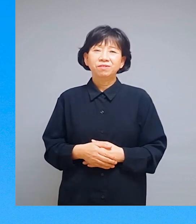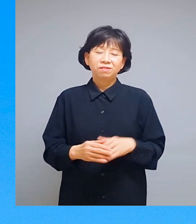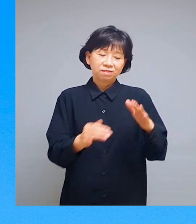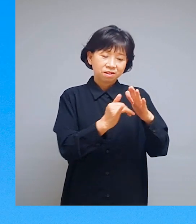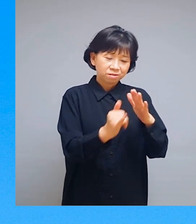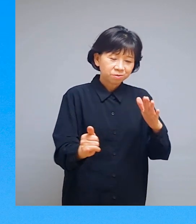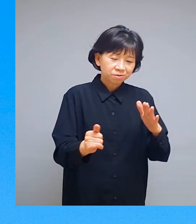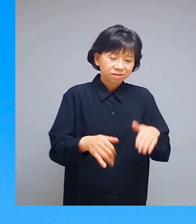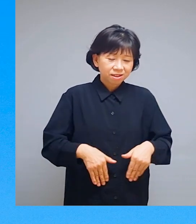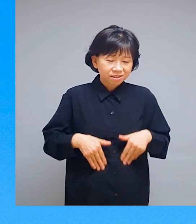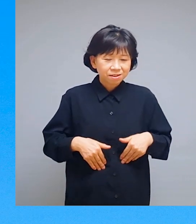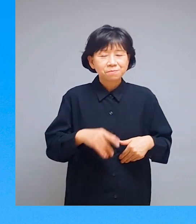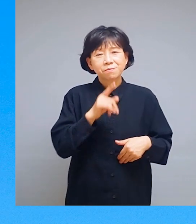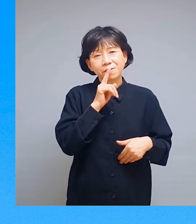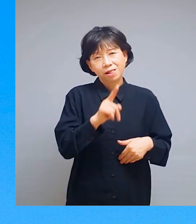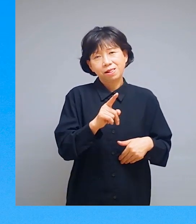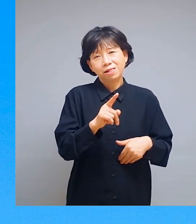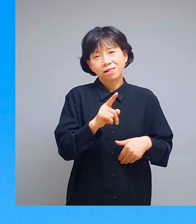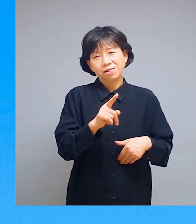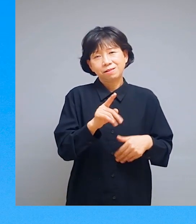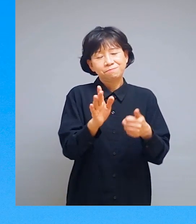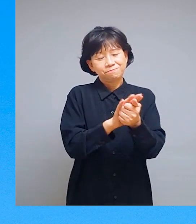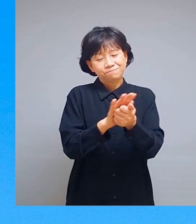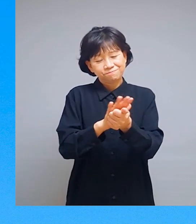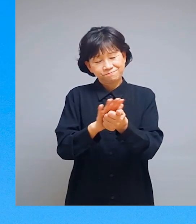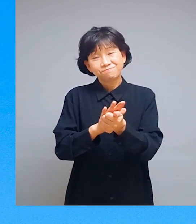가족에게 따뜻한 말 한마디를 전하십시오.